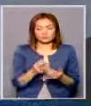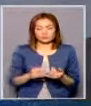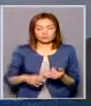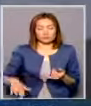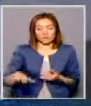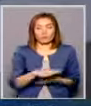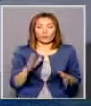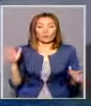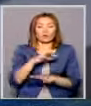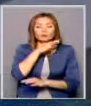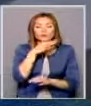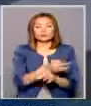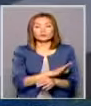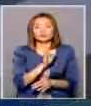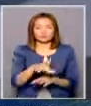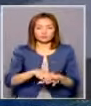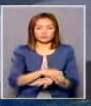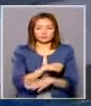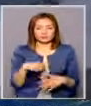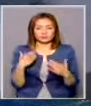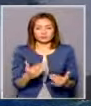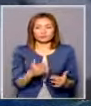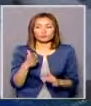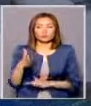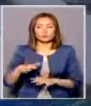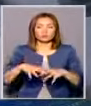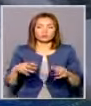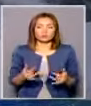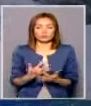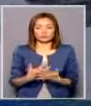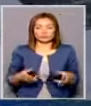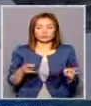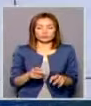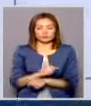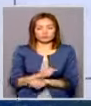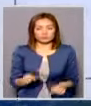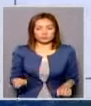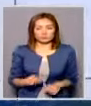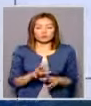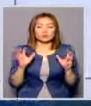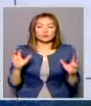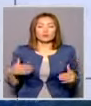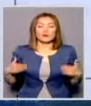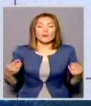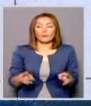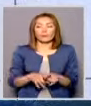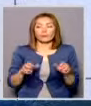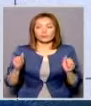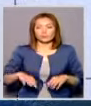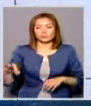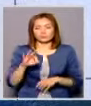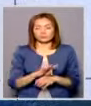и природных ресурсов является народ не позволит будущим иметь различные недоразумения конституционный совет также принял